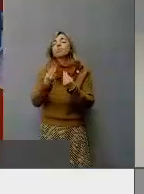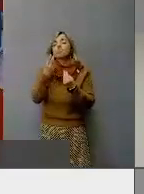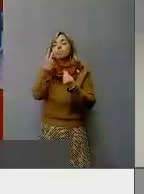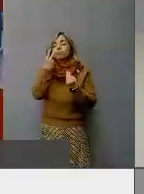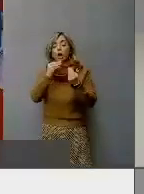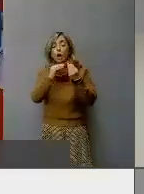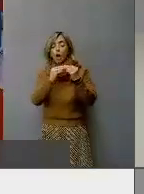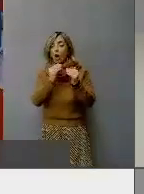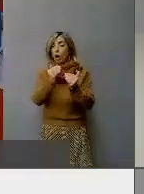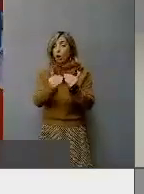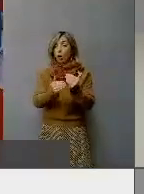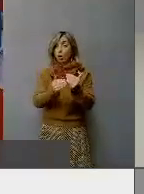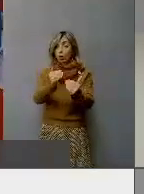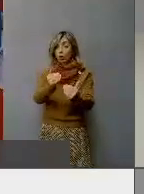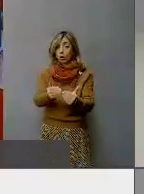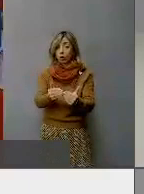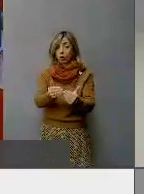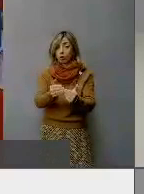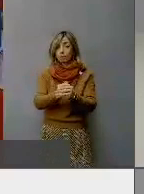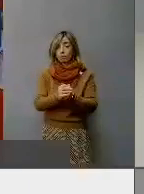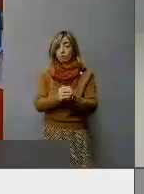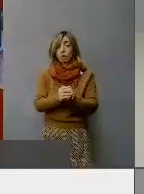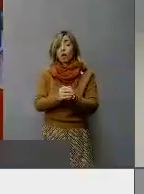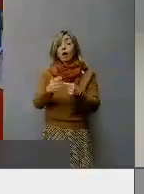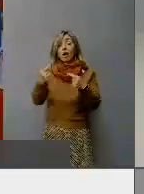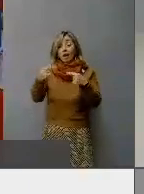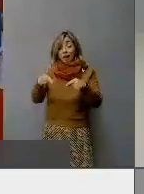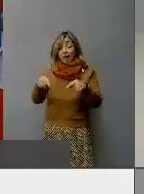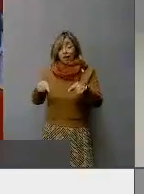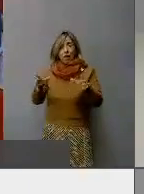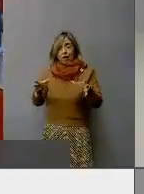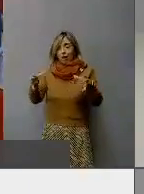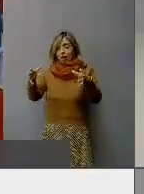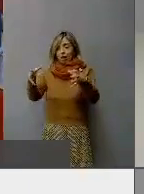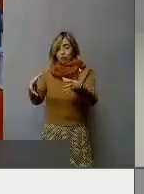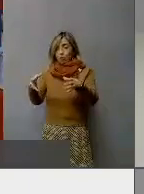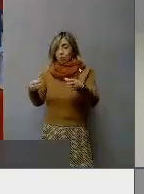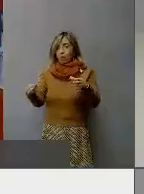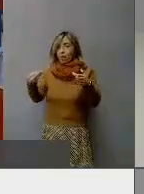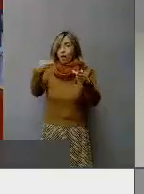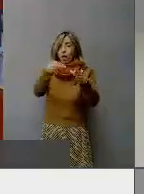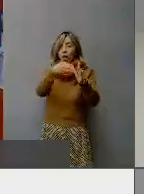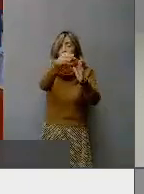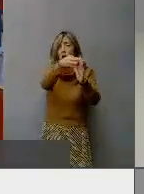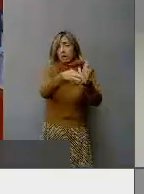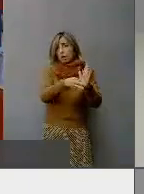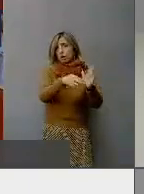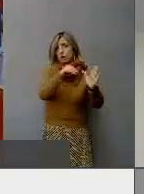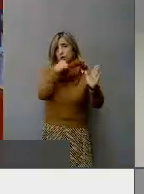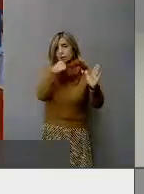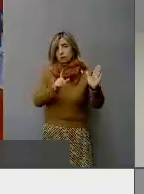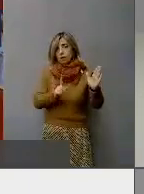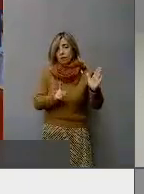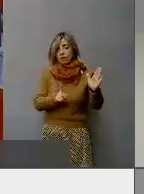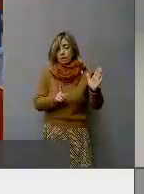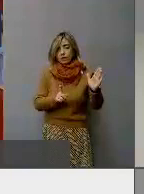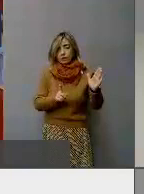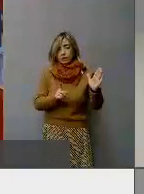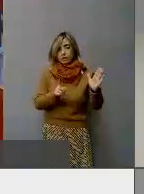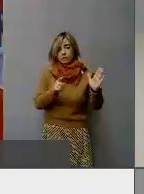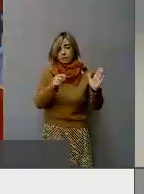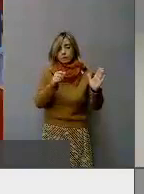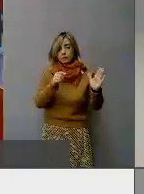evitando di far sì che tutta questa roba entra all'interno dei criteri perché francamente secondo me ma non secondo me ma